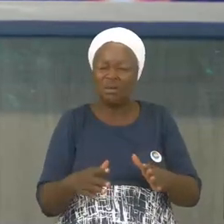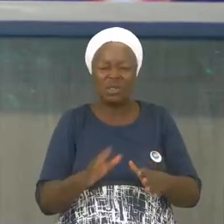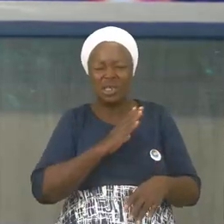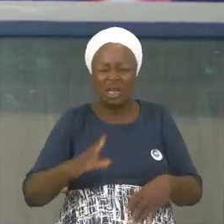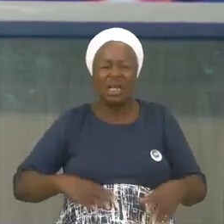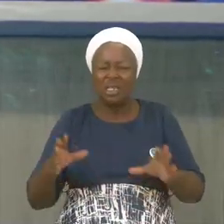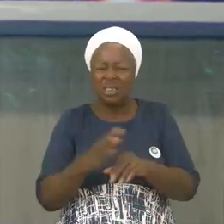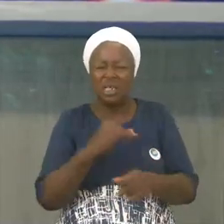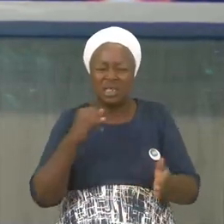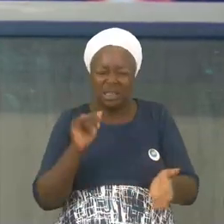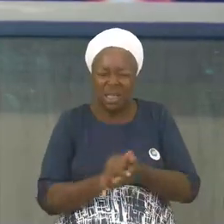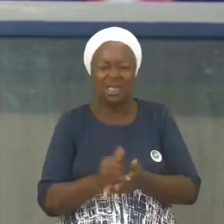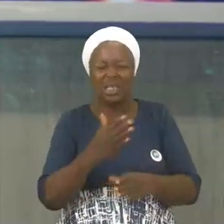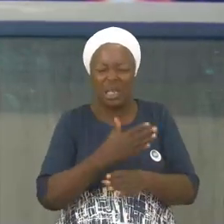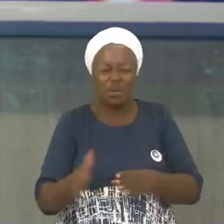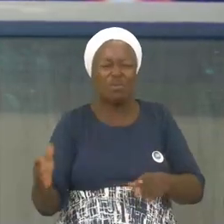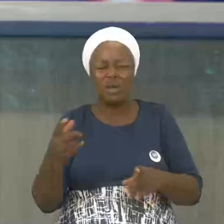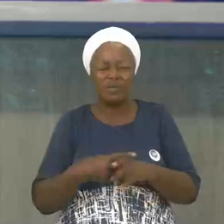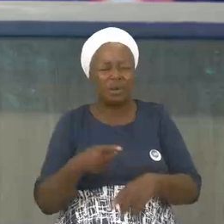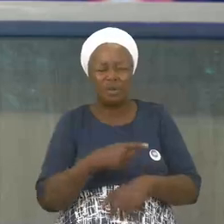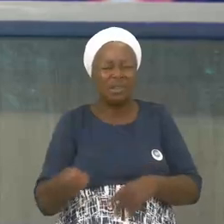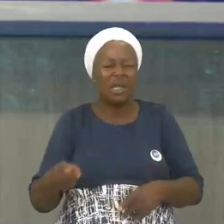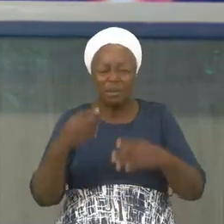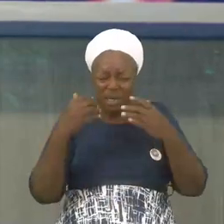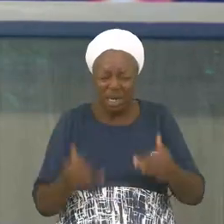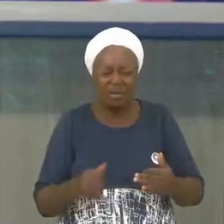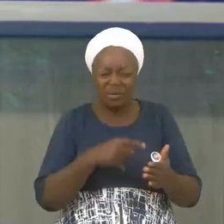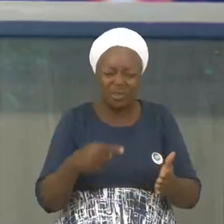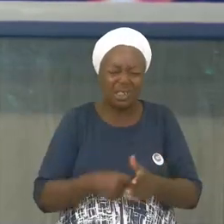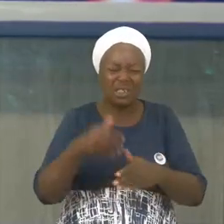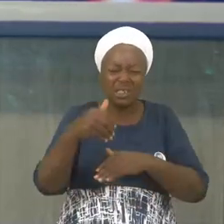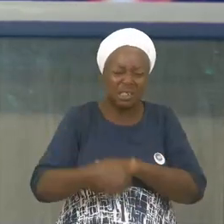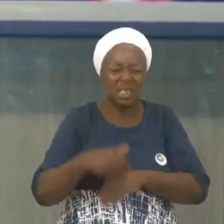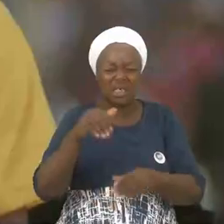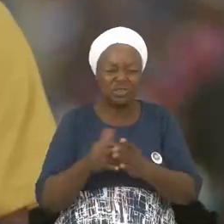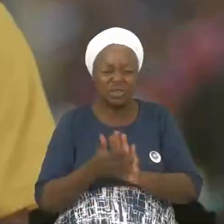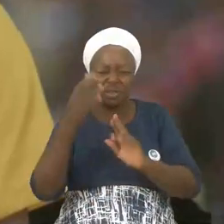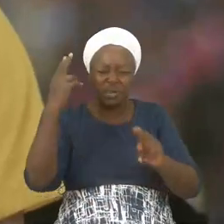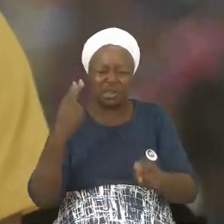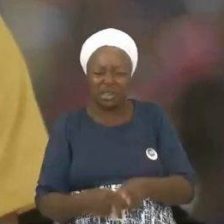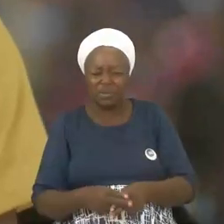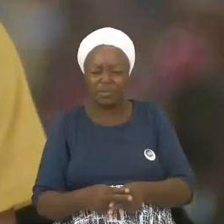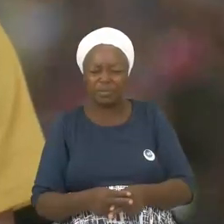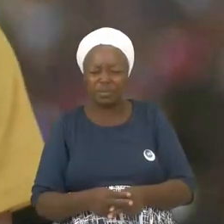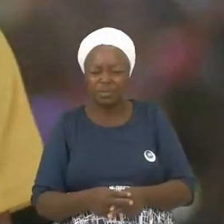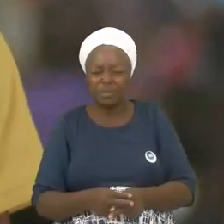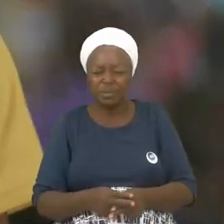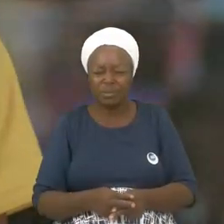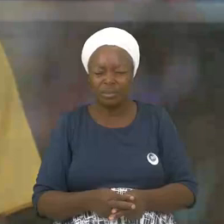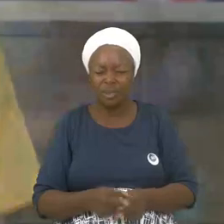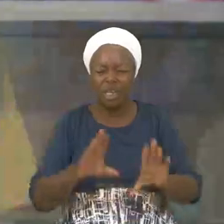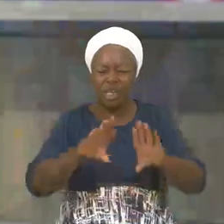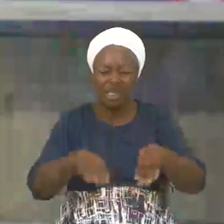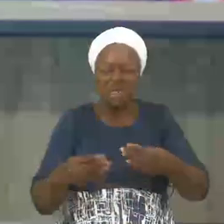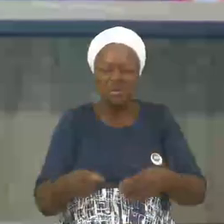le désespoir des gens sans Christ. Ôte toutes ces choses de leur vie maintenant,